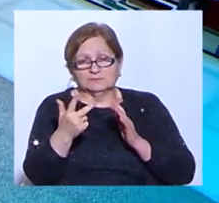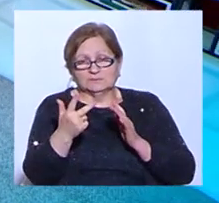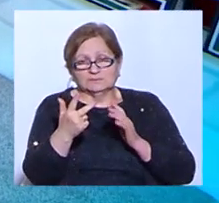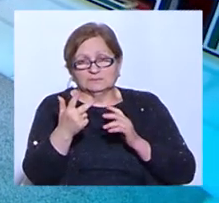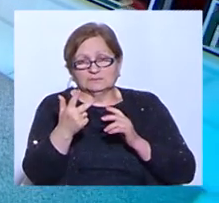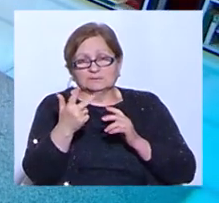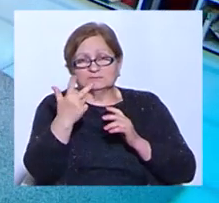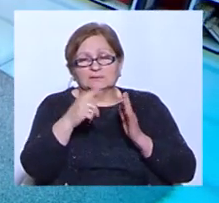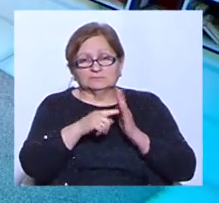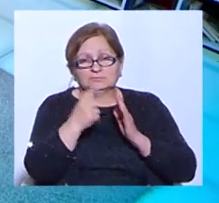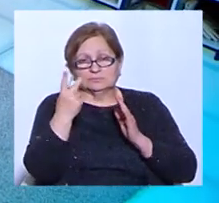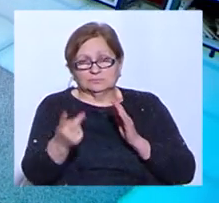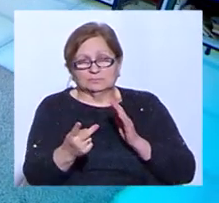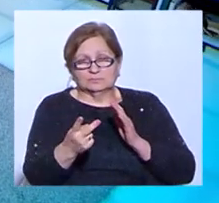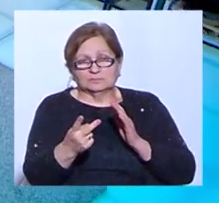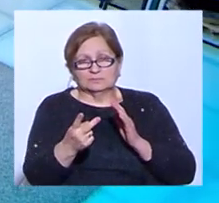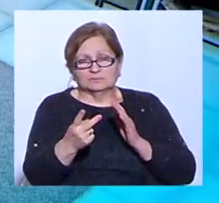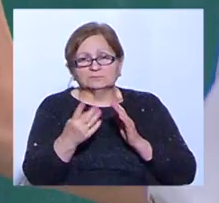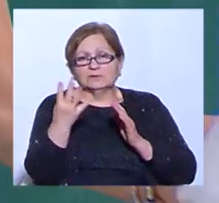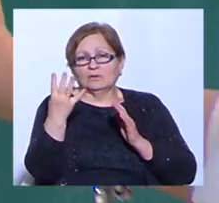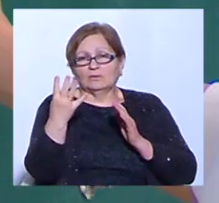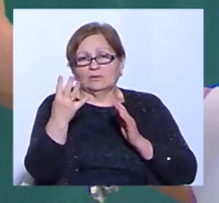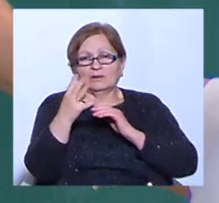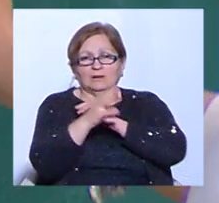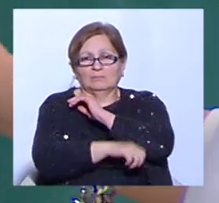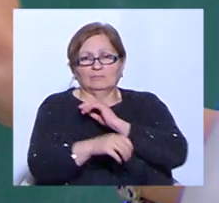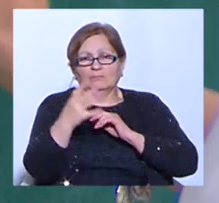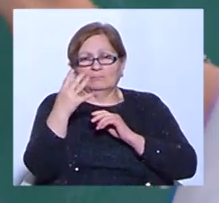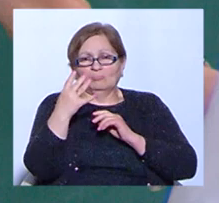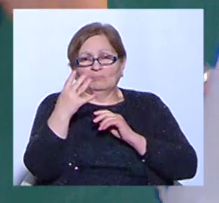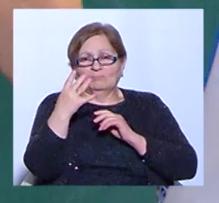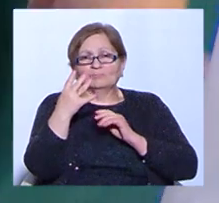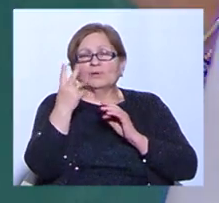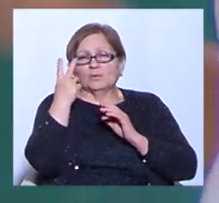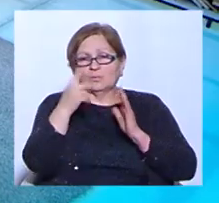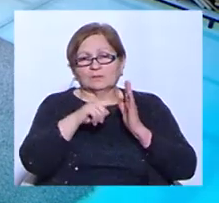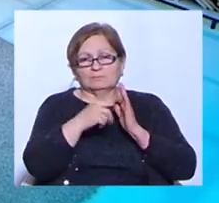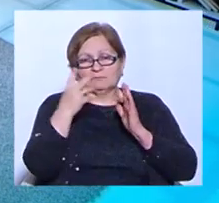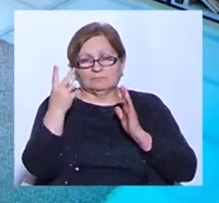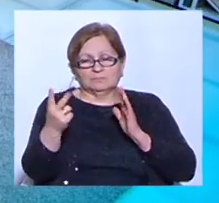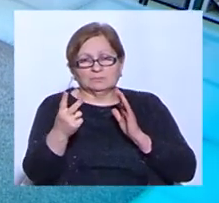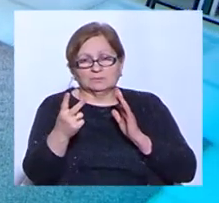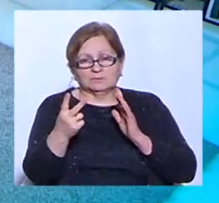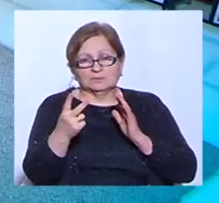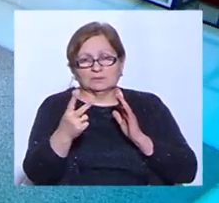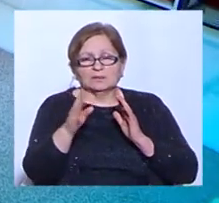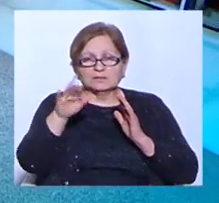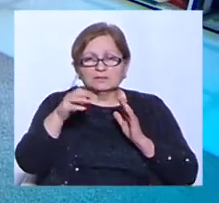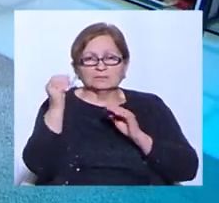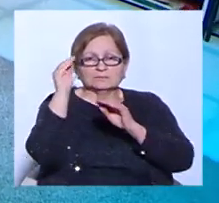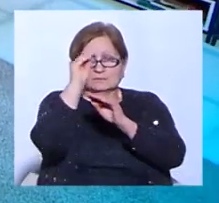3-ჯერ 2 და 4. 4, ანუ არის 2-ჯერ 2. შემდეგზე